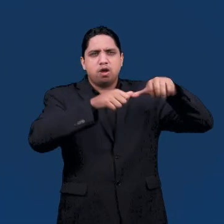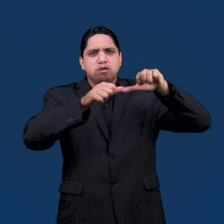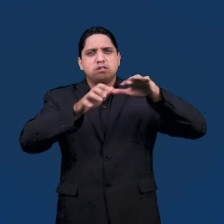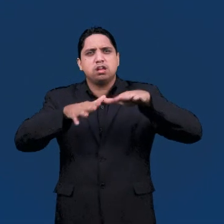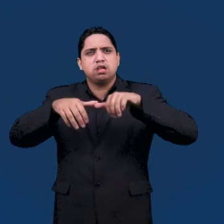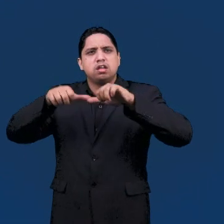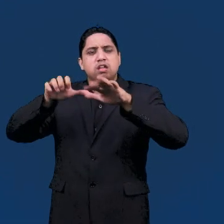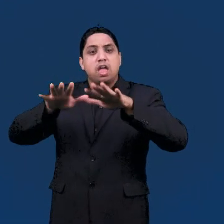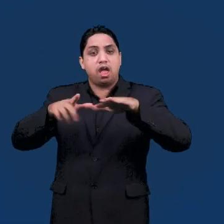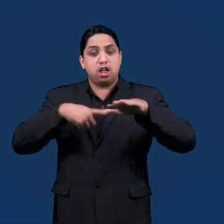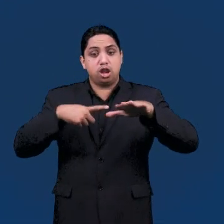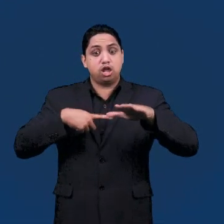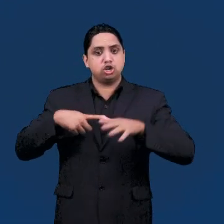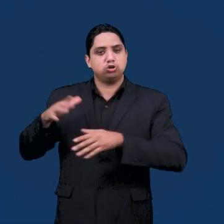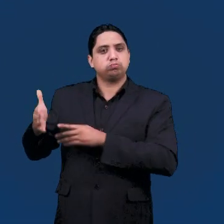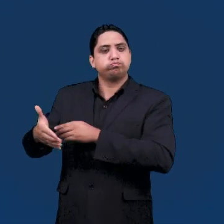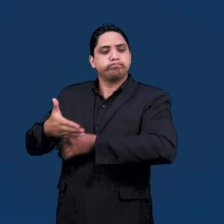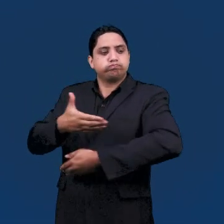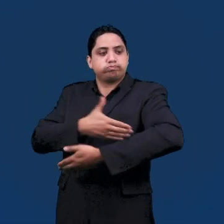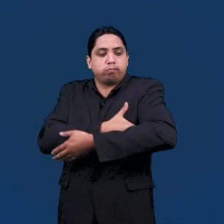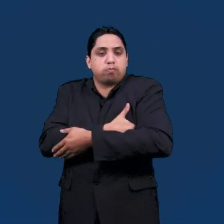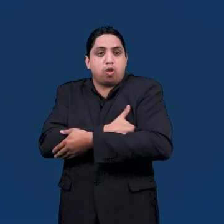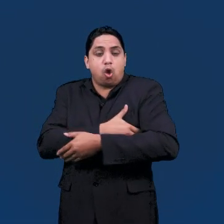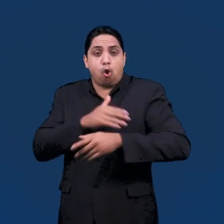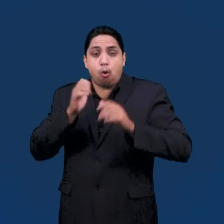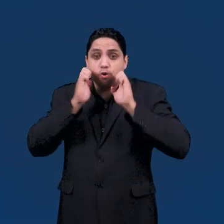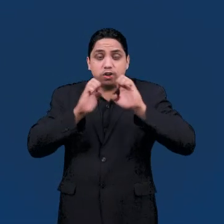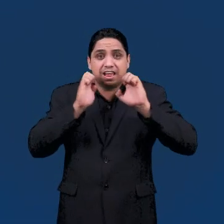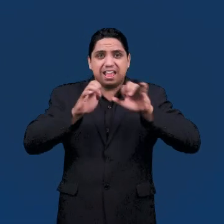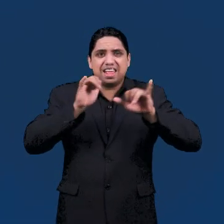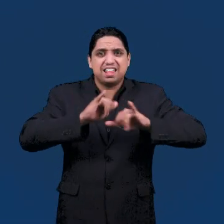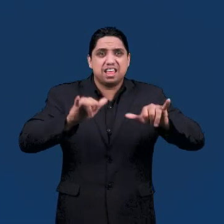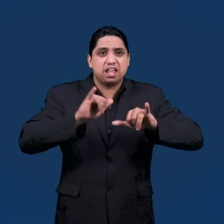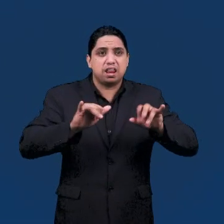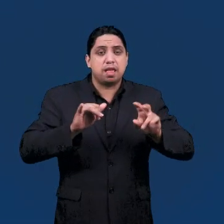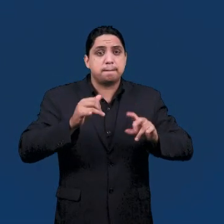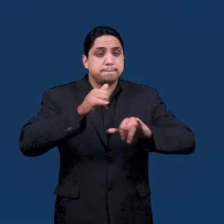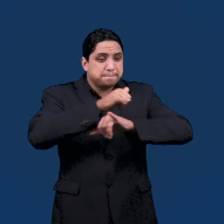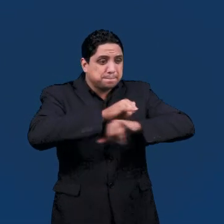имел вечное Евангелие, чтобы благовествовать живущим на